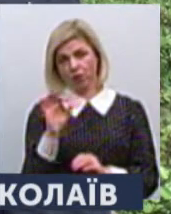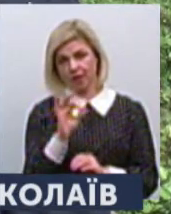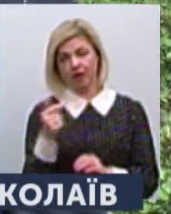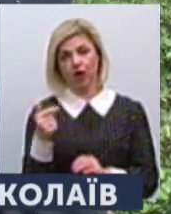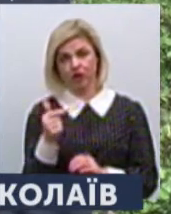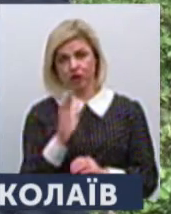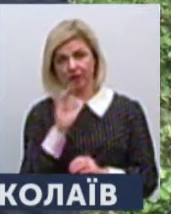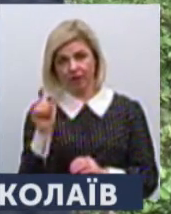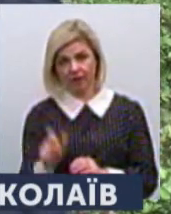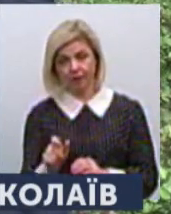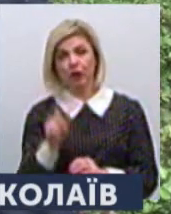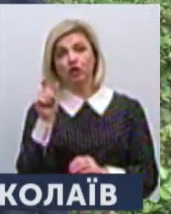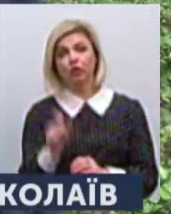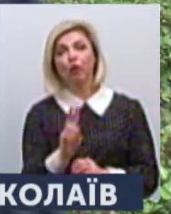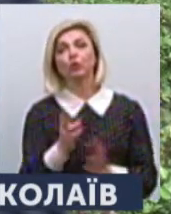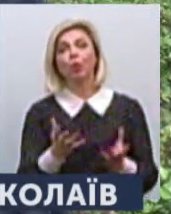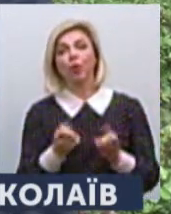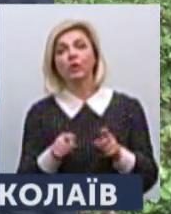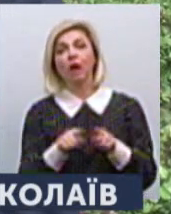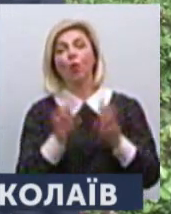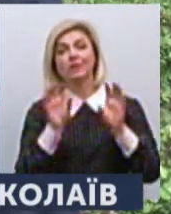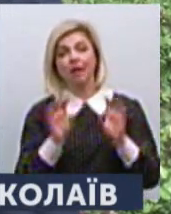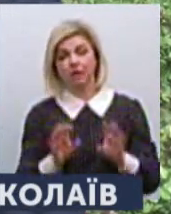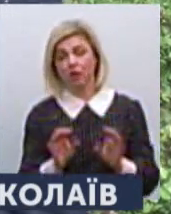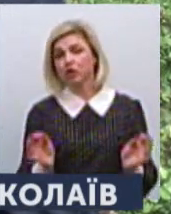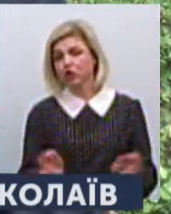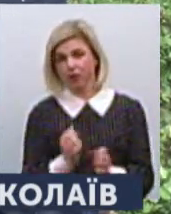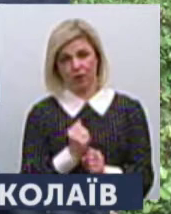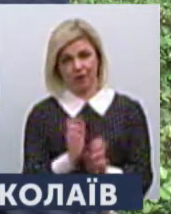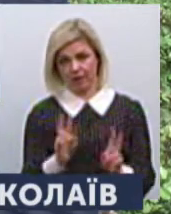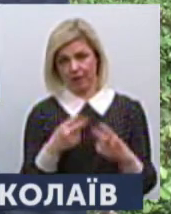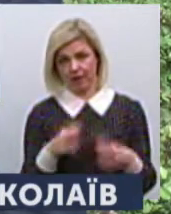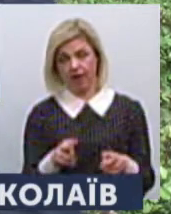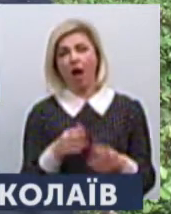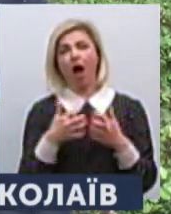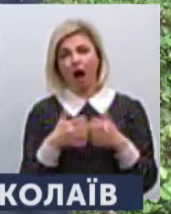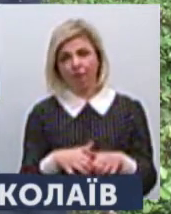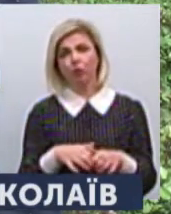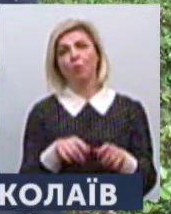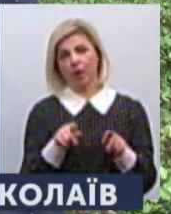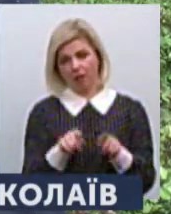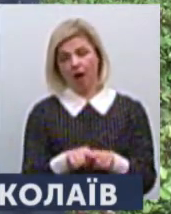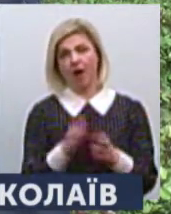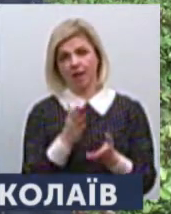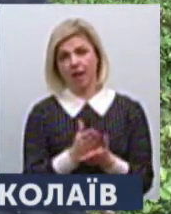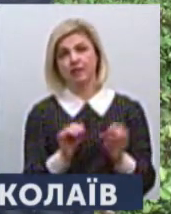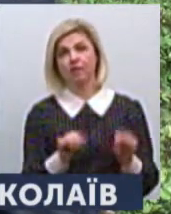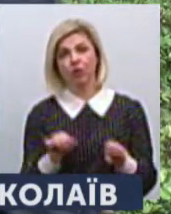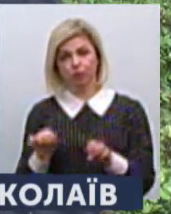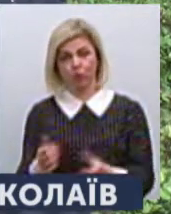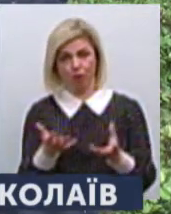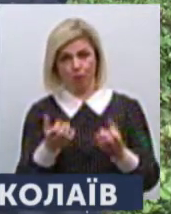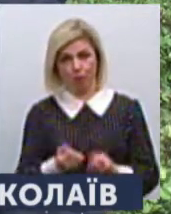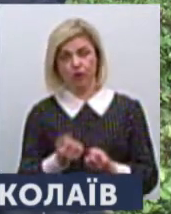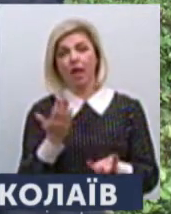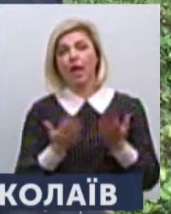яка вже отримала цей статус, вона вже нічого не повинна робити. Тому що якщо є статус, він автоматично дає таку можливість, таку змогу. Якщо людина вже